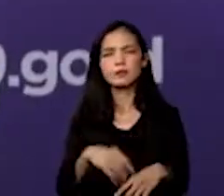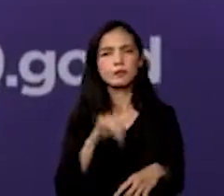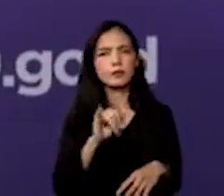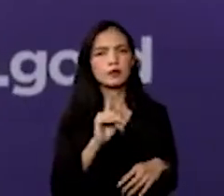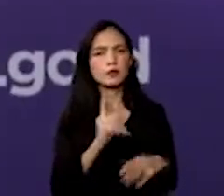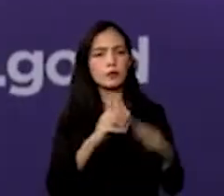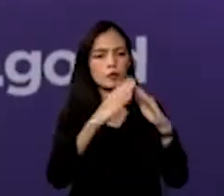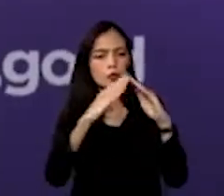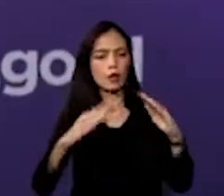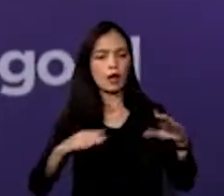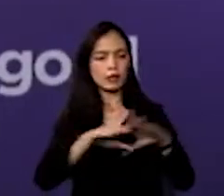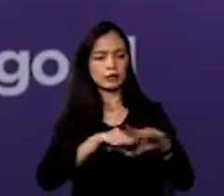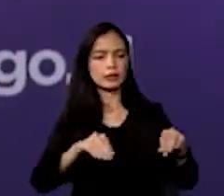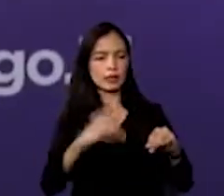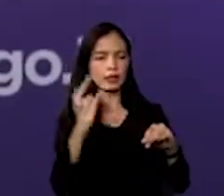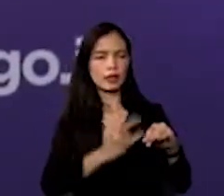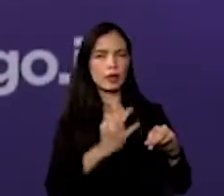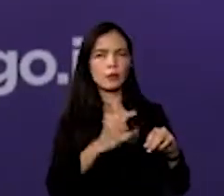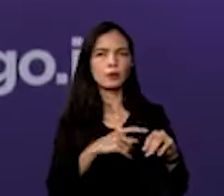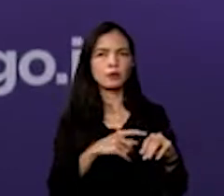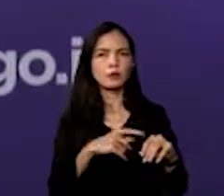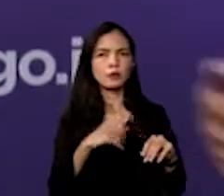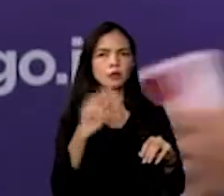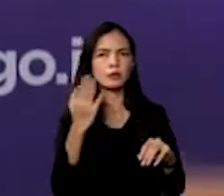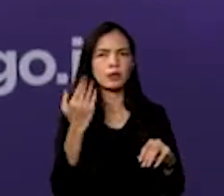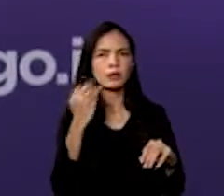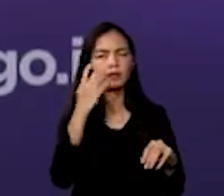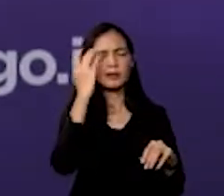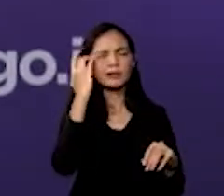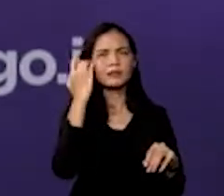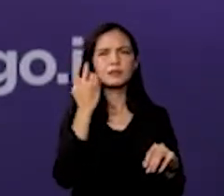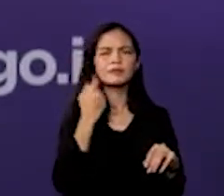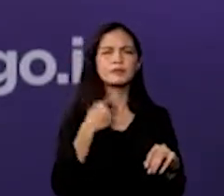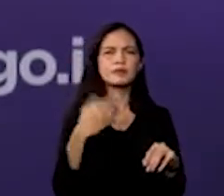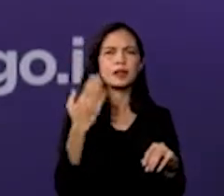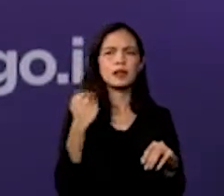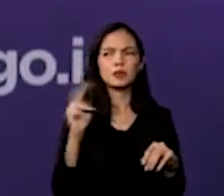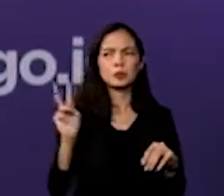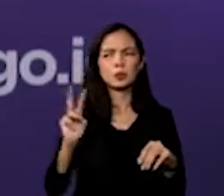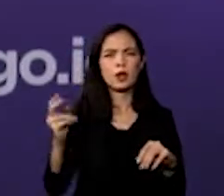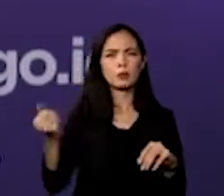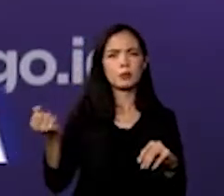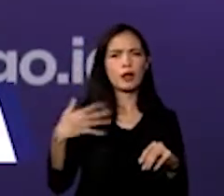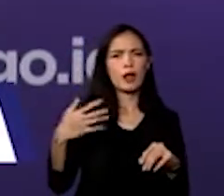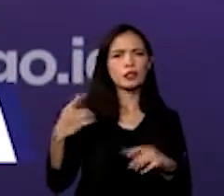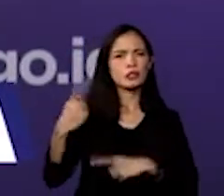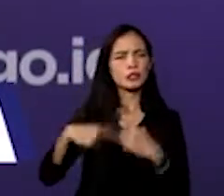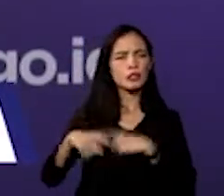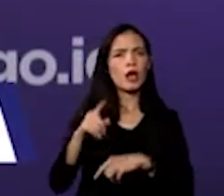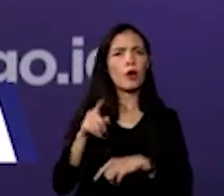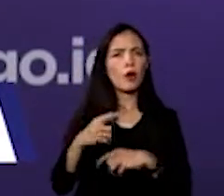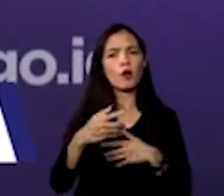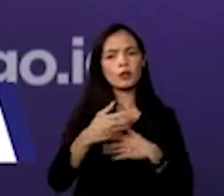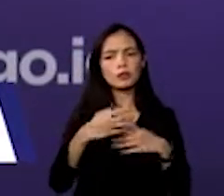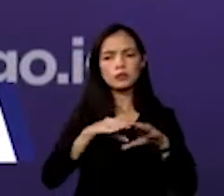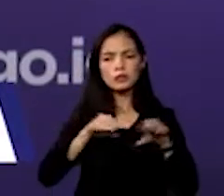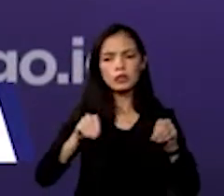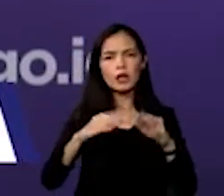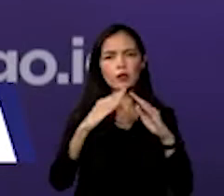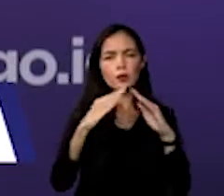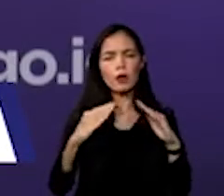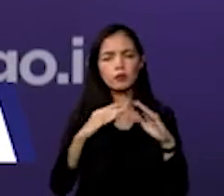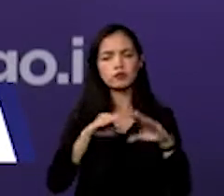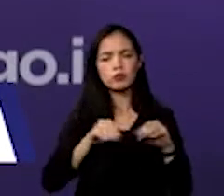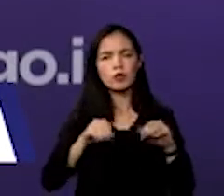work from home jadi seperti tadi Eh apa E Maulana sama Idris kerjanya di rumah Tapi kalau